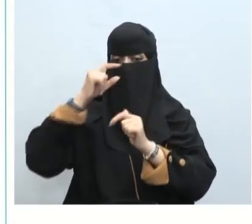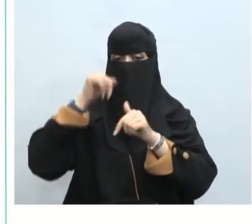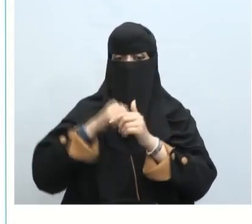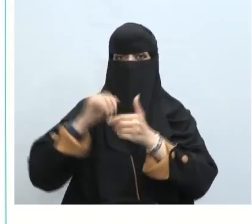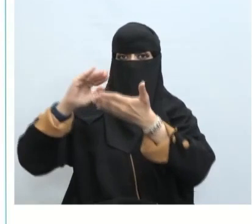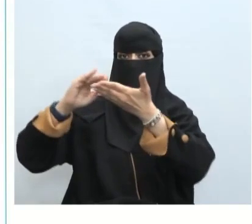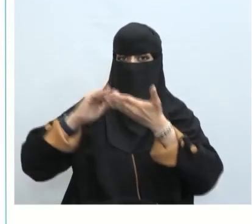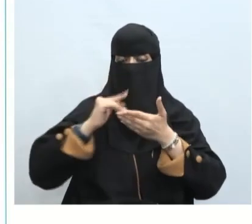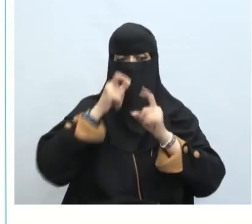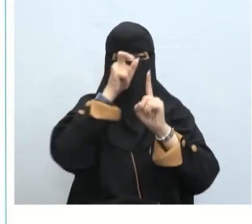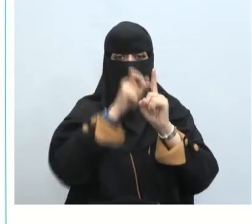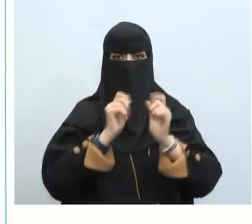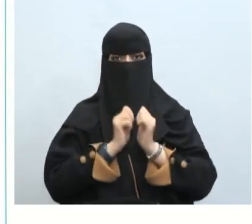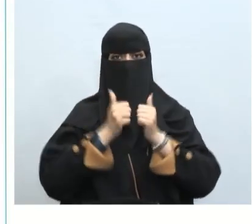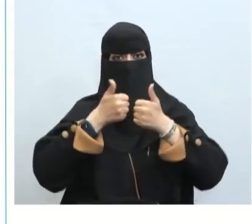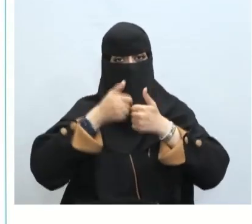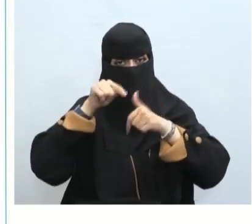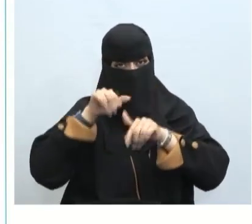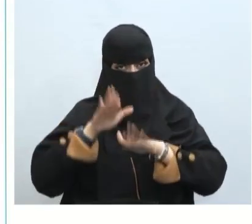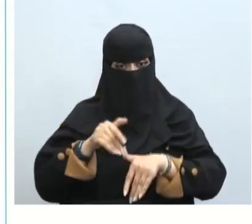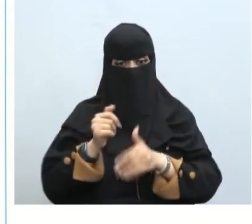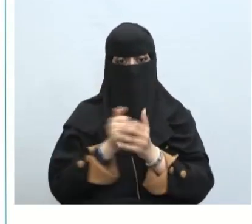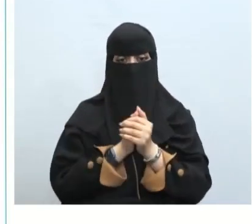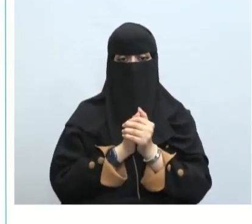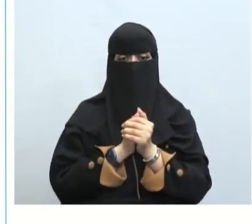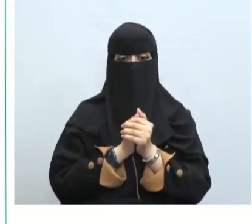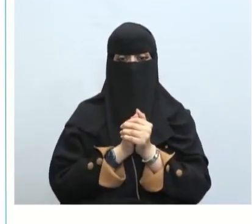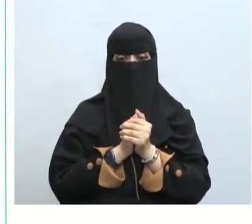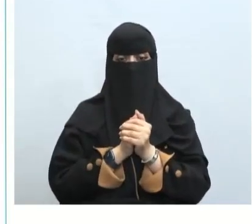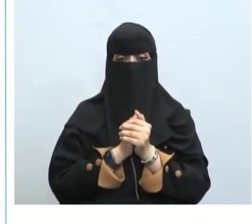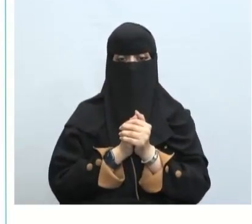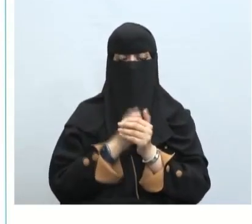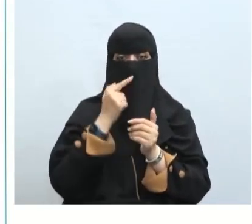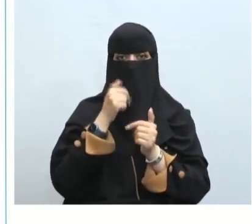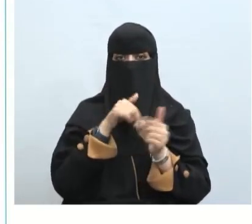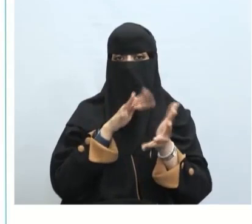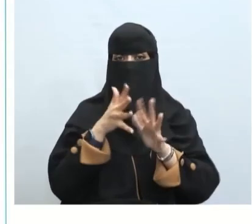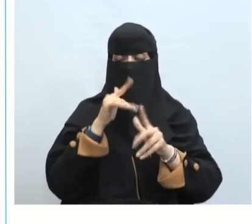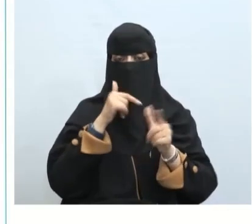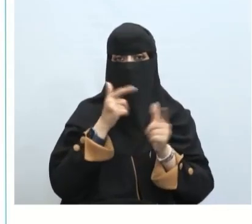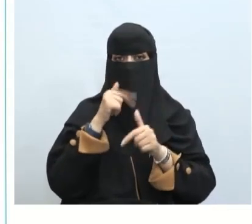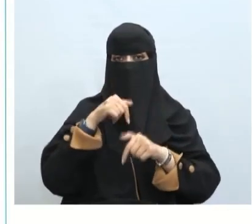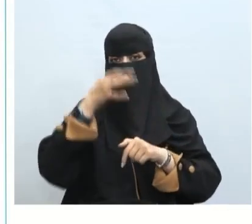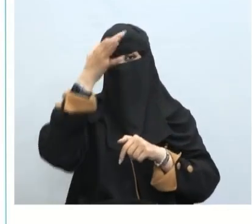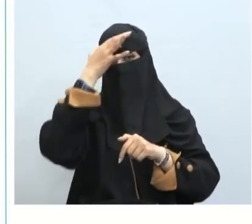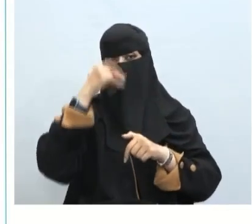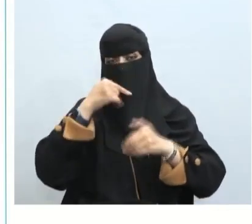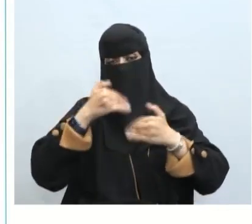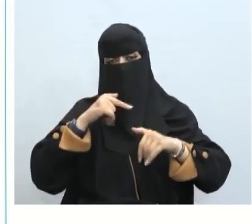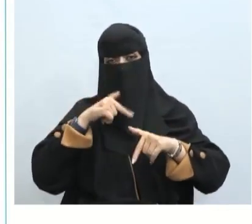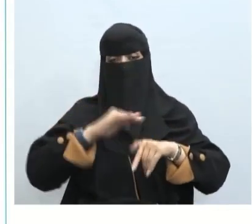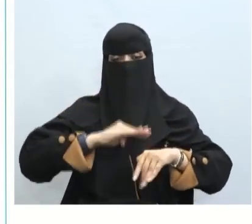واسرته هذه من حقوق المواطن في حاله الطوارئ والمرض والعجز